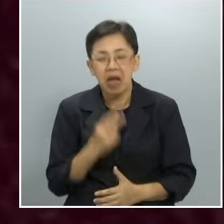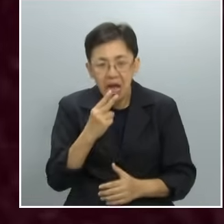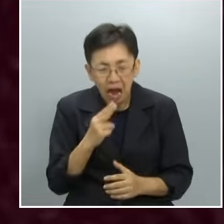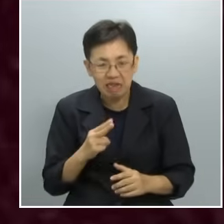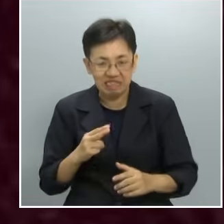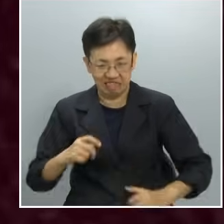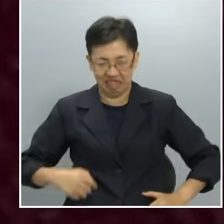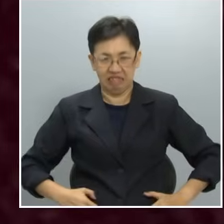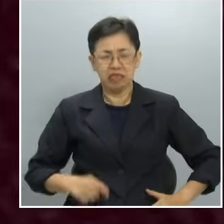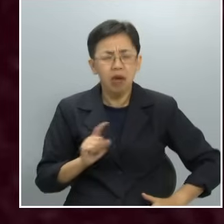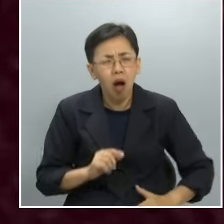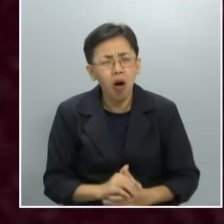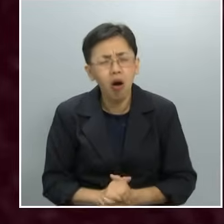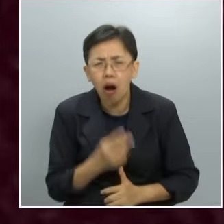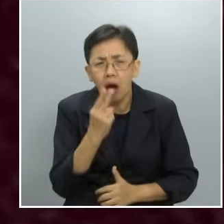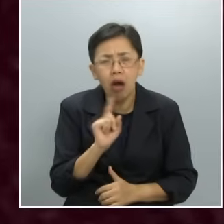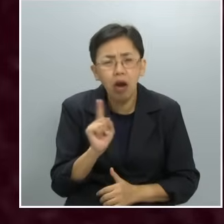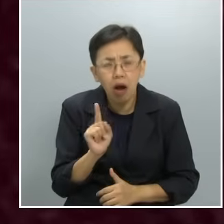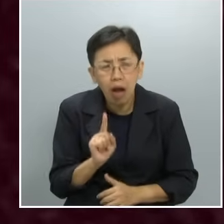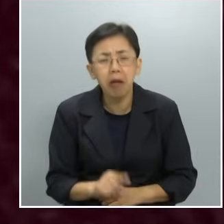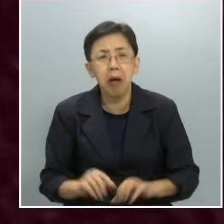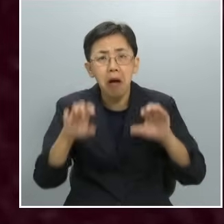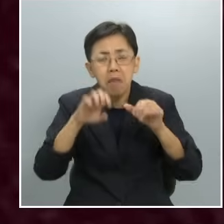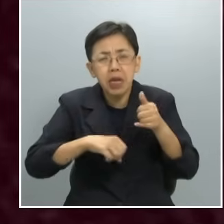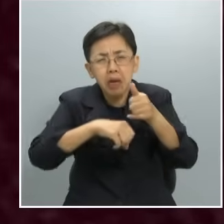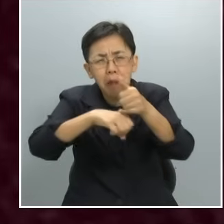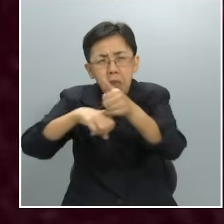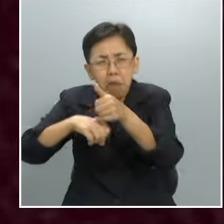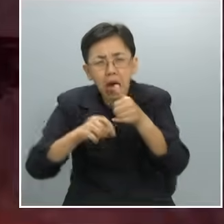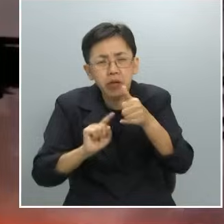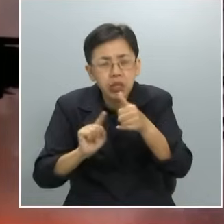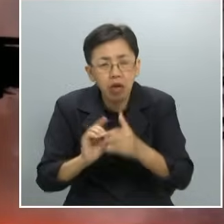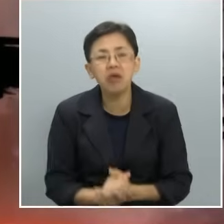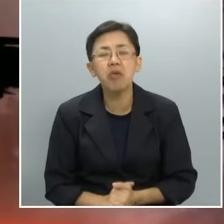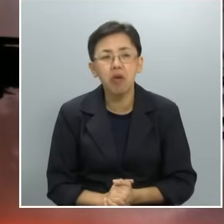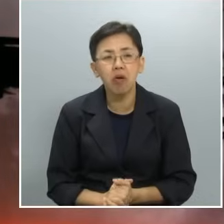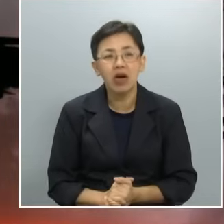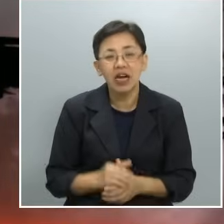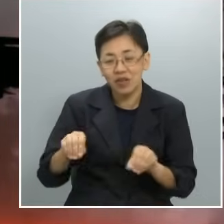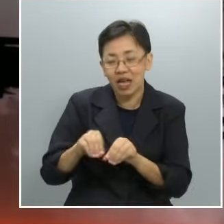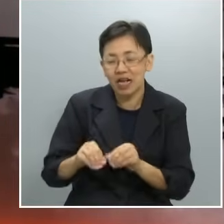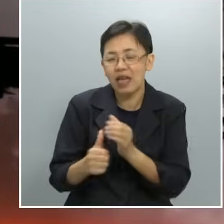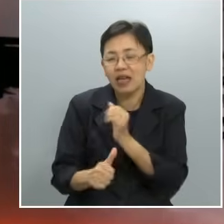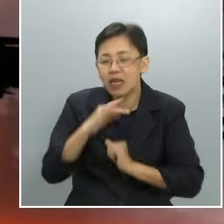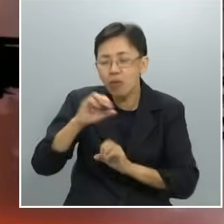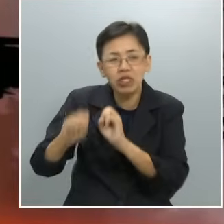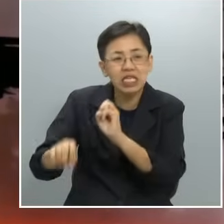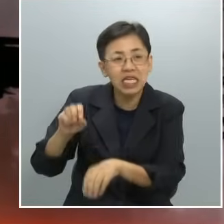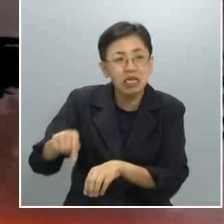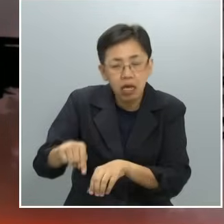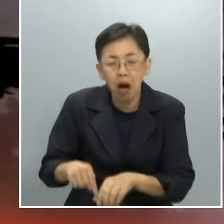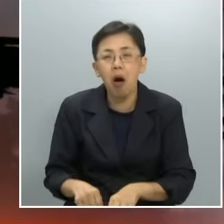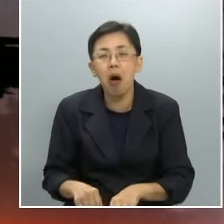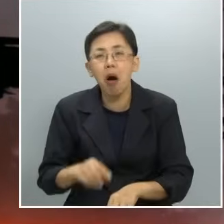เบิกอำเภอท่าวุ้งเนี่ยบอกกระสือตัวนี้เนี่ยบุกมาหากินบริเวณที่ทิ้งขี้หมูจนสัตว์ที่เลี้ยงไว้เนี่ยแต